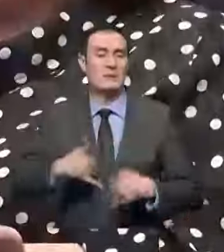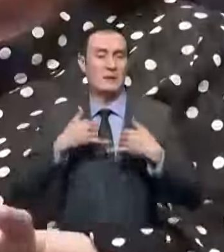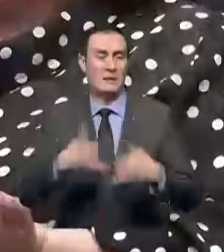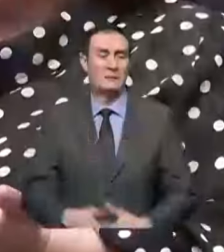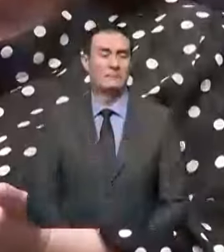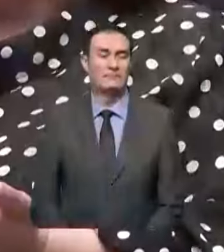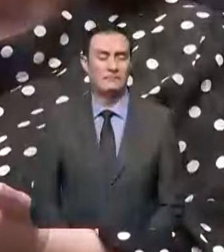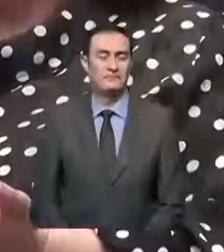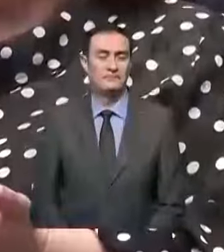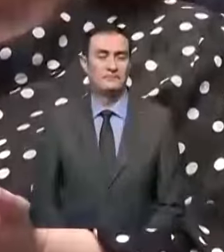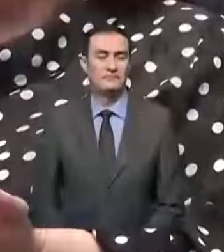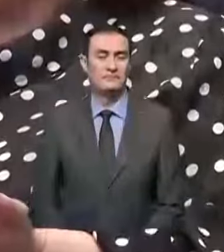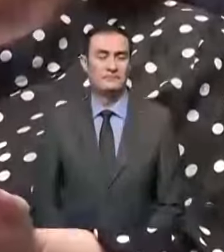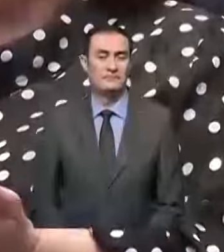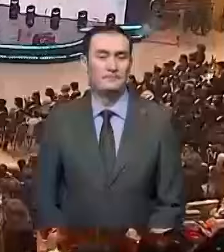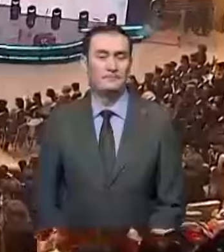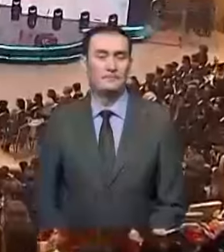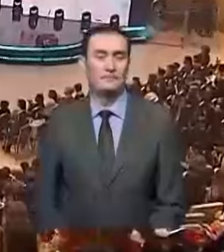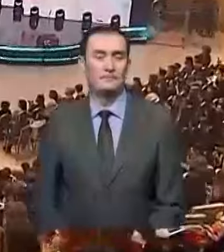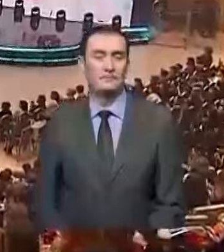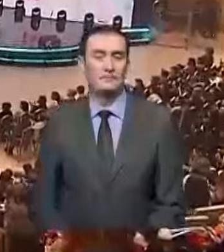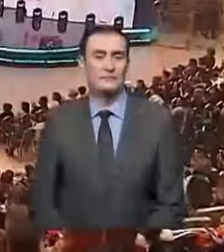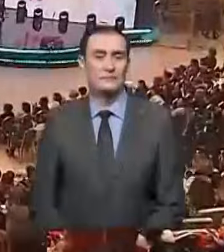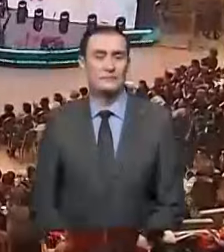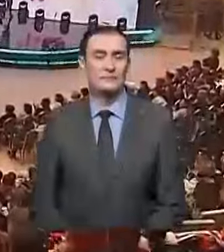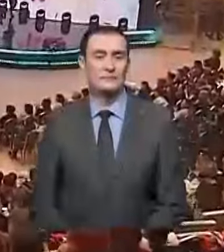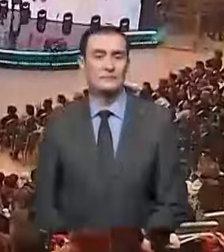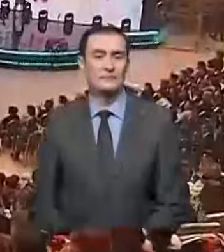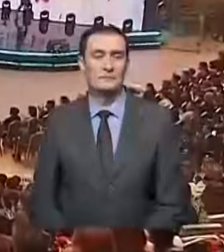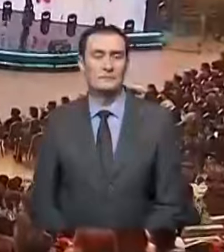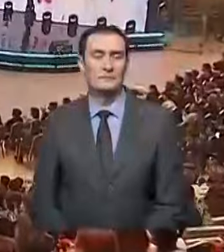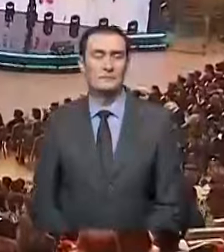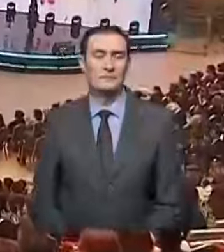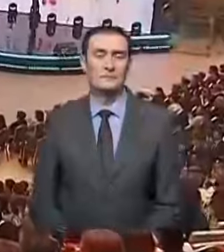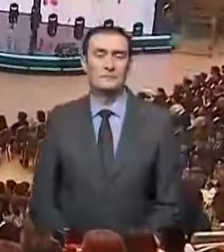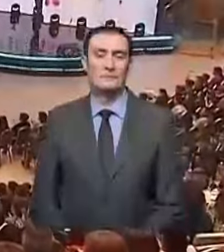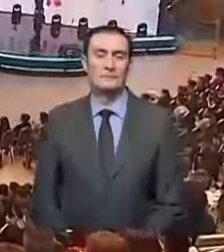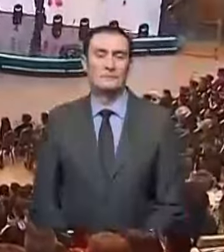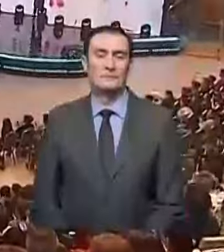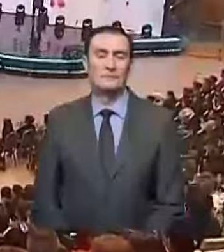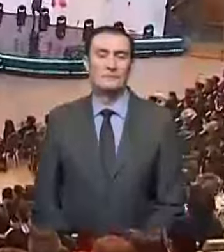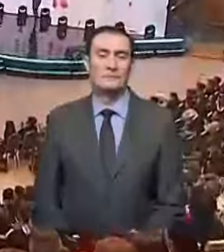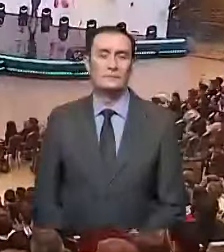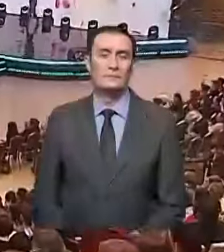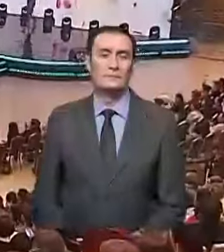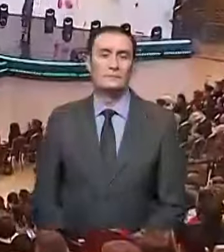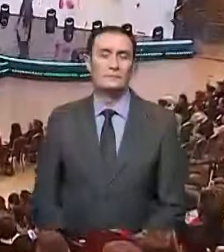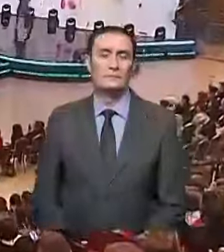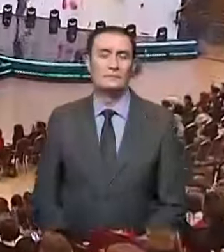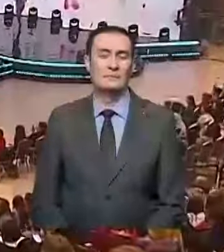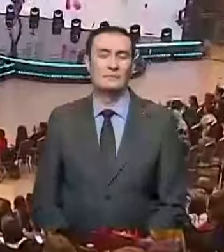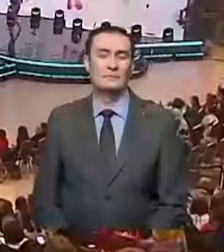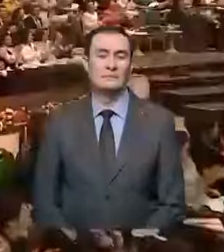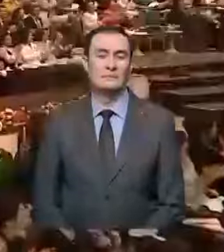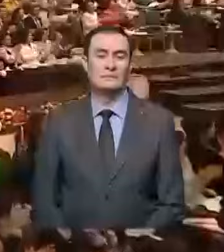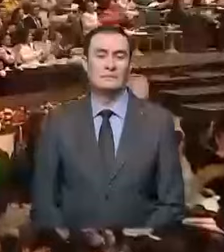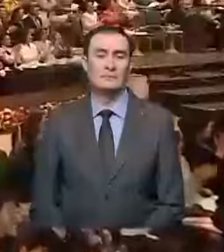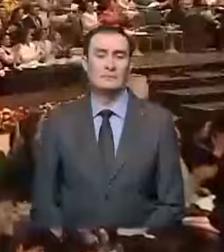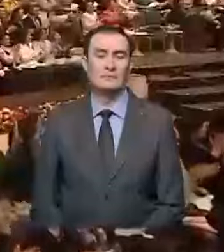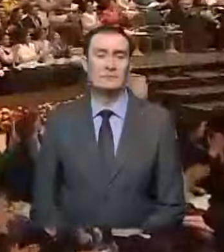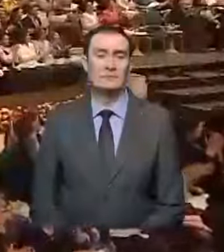Шакуликова Гуйзада Танербергенкозы. Проект «Подкаст Каспий Деньги и Нин». Жирма без минут тумен. Лучший